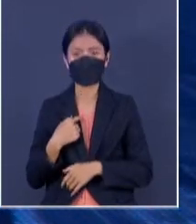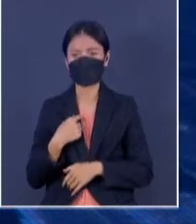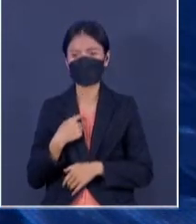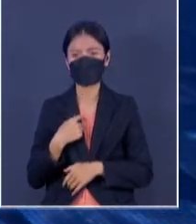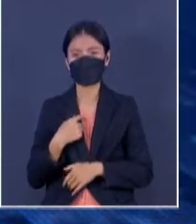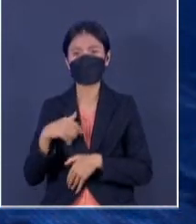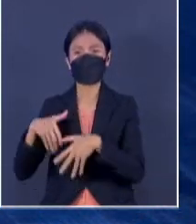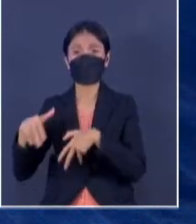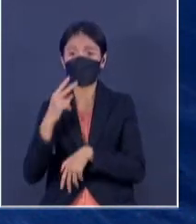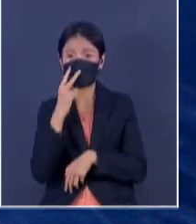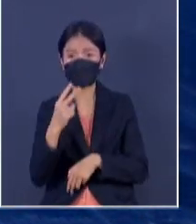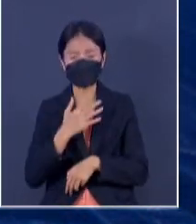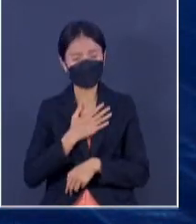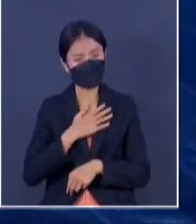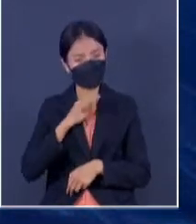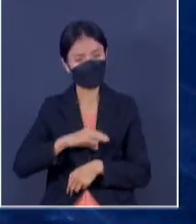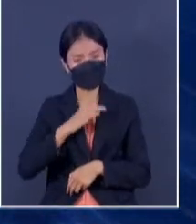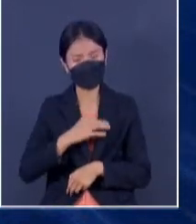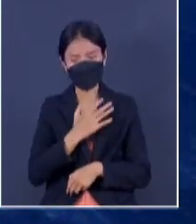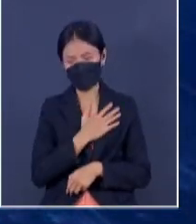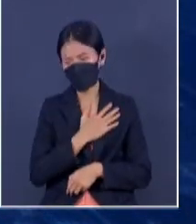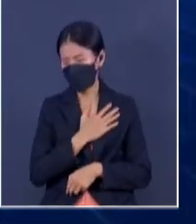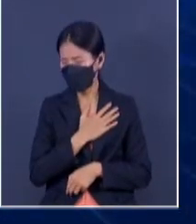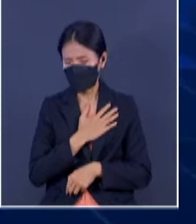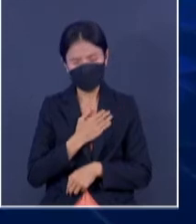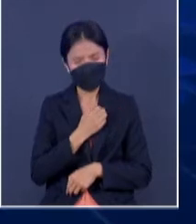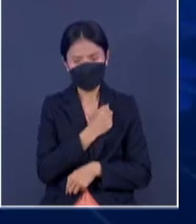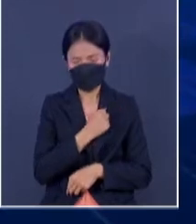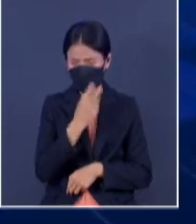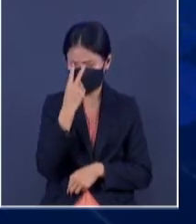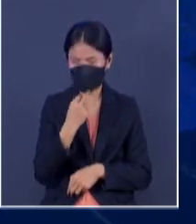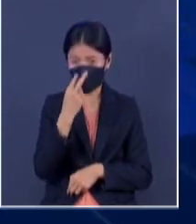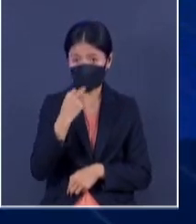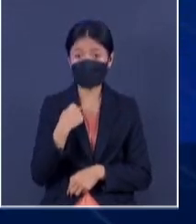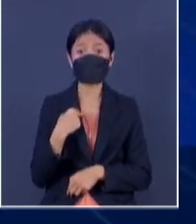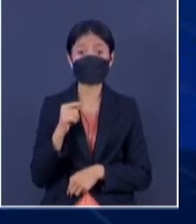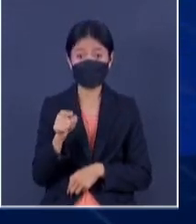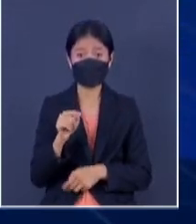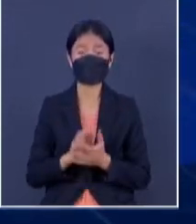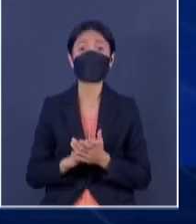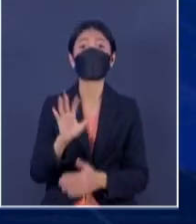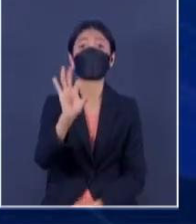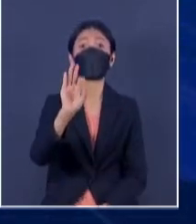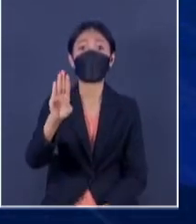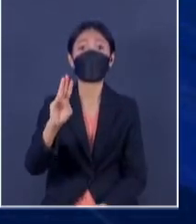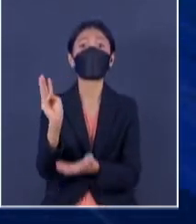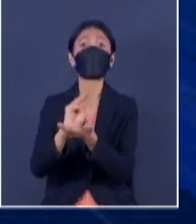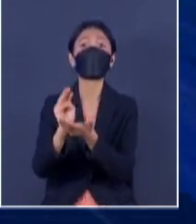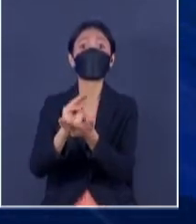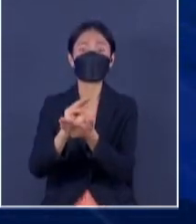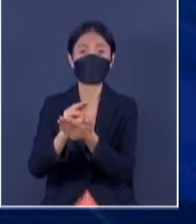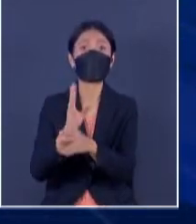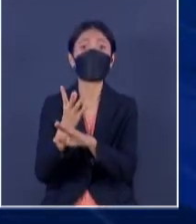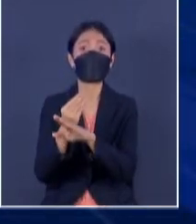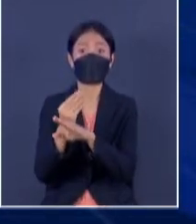งๆนี่เป็นวินาทีนะครับที่เผยแพร่ผ่านทางเพจมูลนิธิเพชรเกษมกรุงเทพครับแล้วก็มีการระบุข้อความว่าเราทุ่มเททำงาน